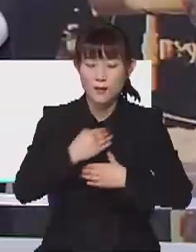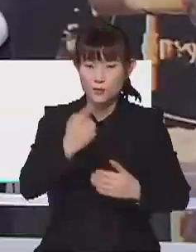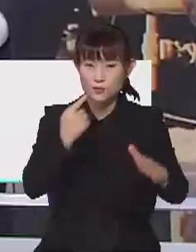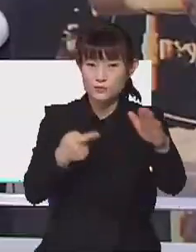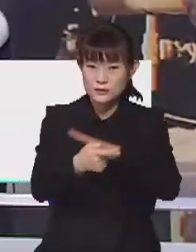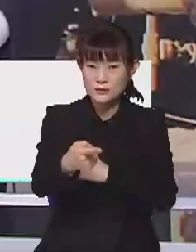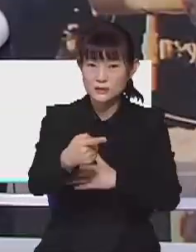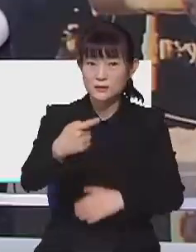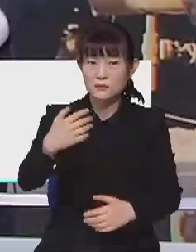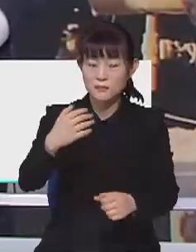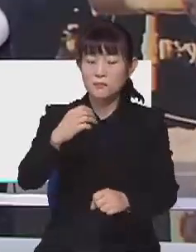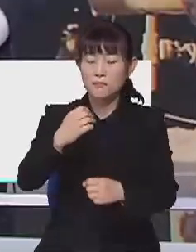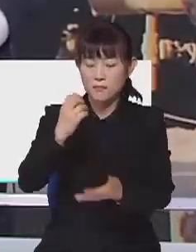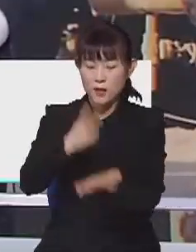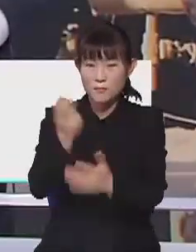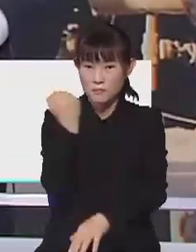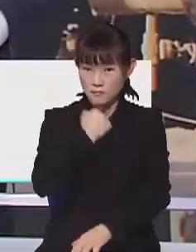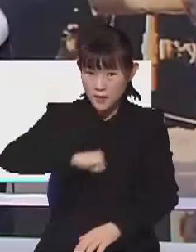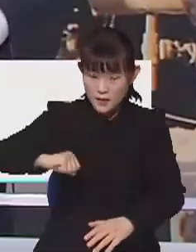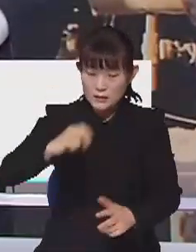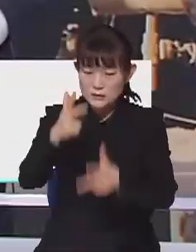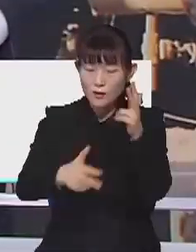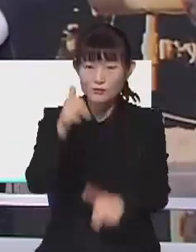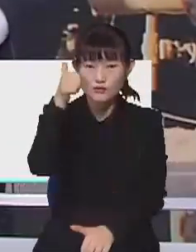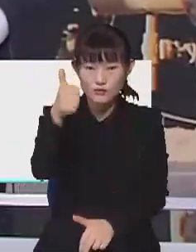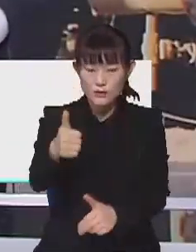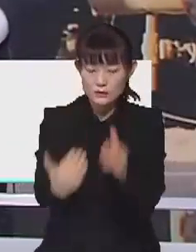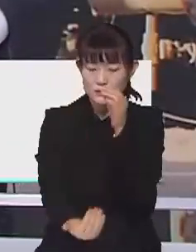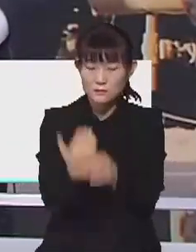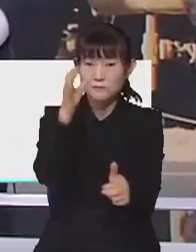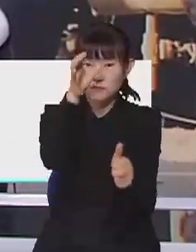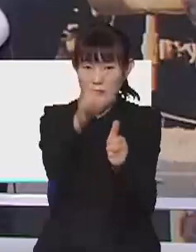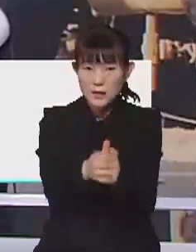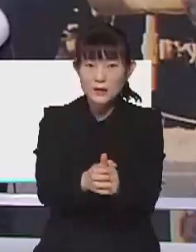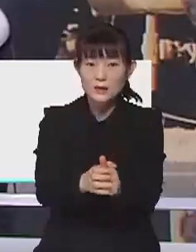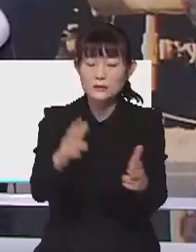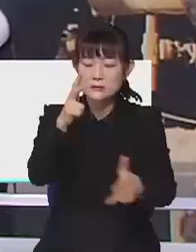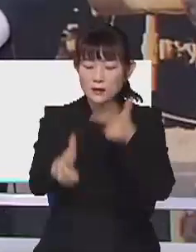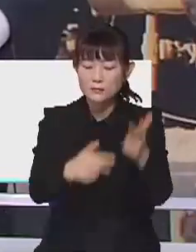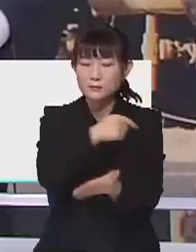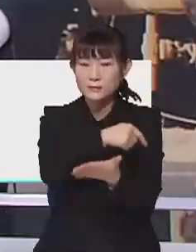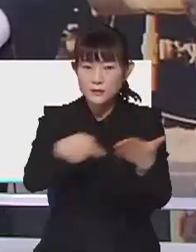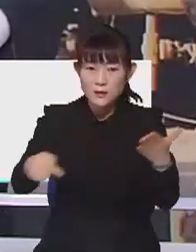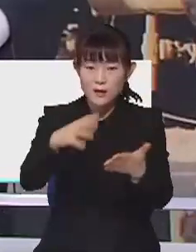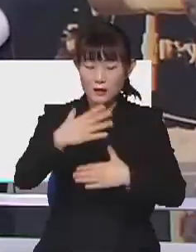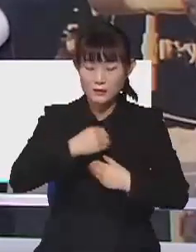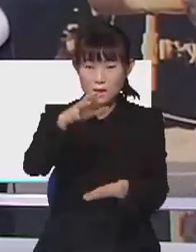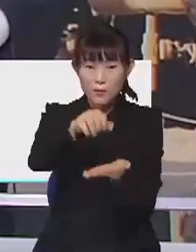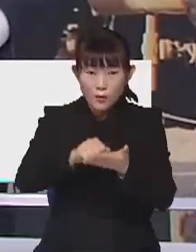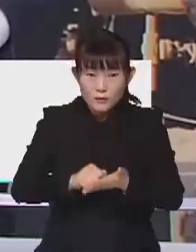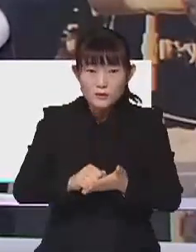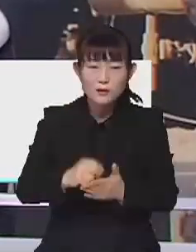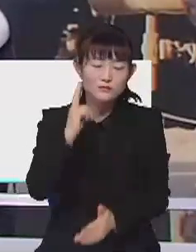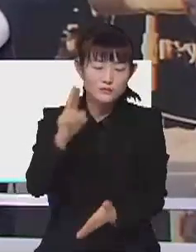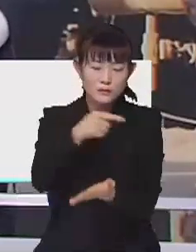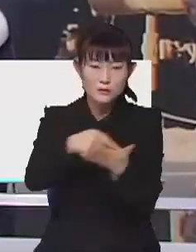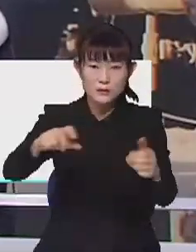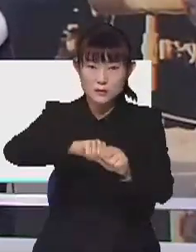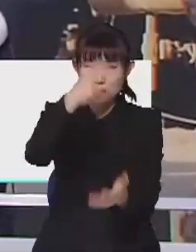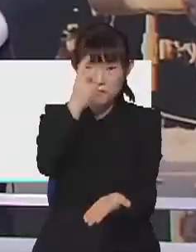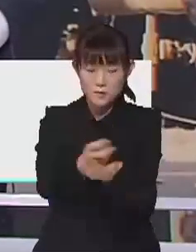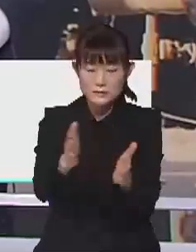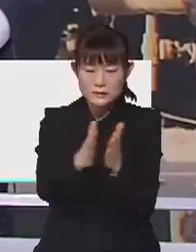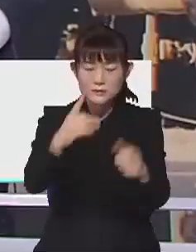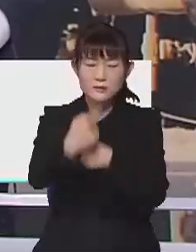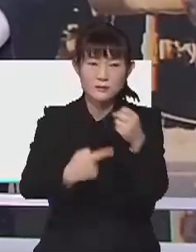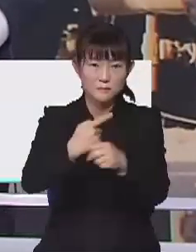안전조치 의무를 위반한 사업주와 경영 책임자에게 사고 책임을 물어 산업 현장의 안전을 확보하겠다던 중대재해처벌법이 시행된 지